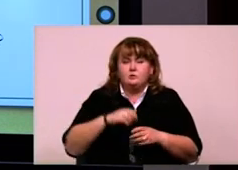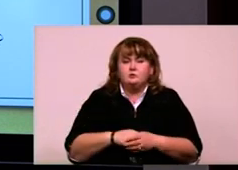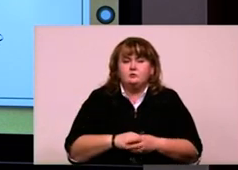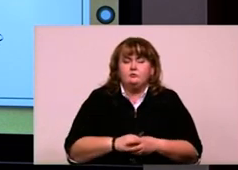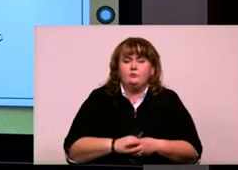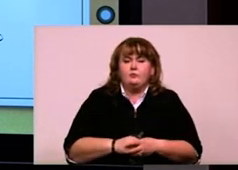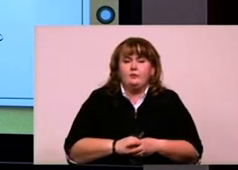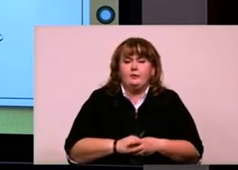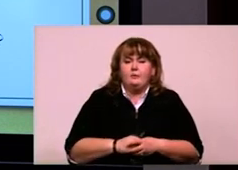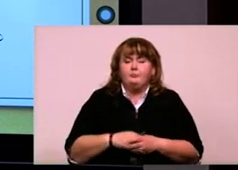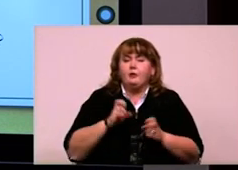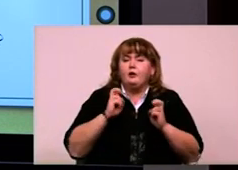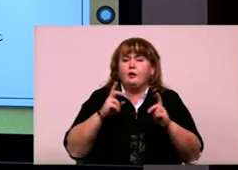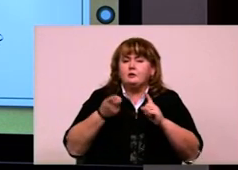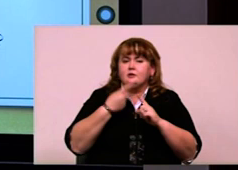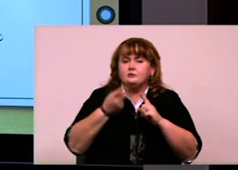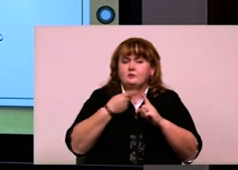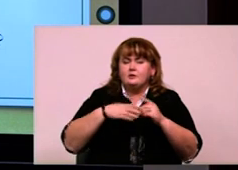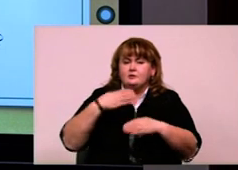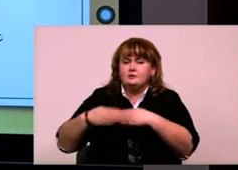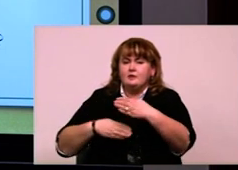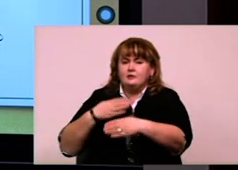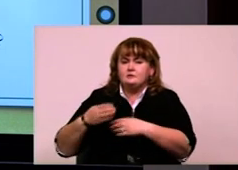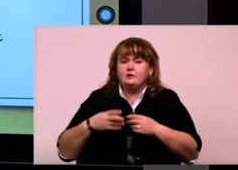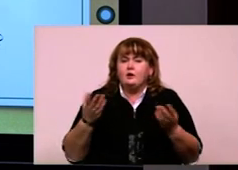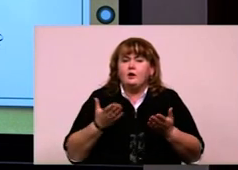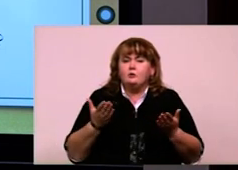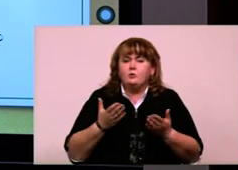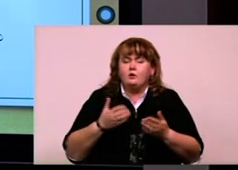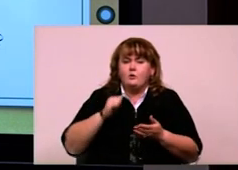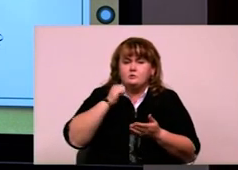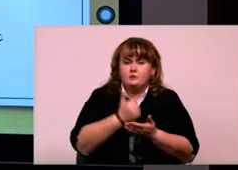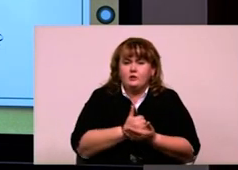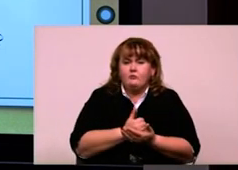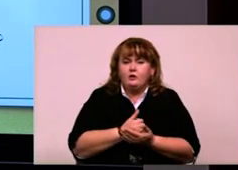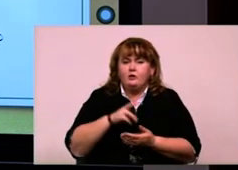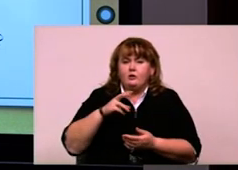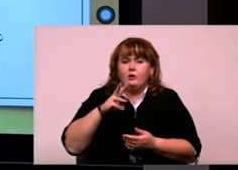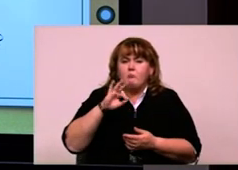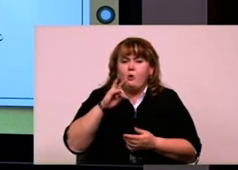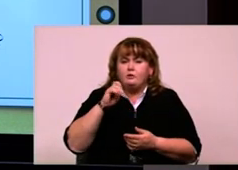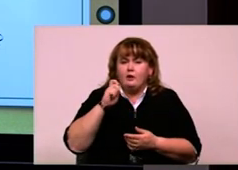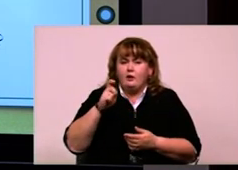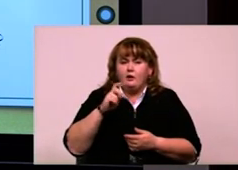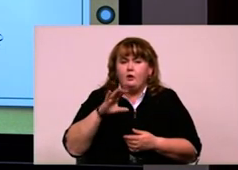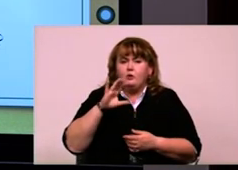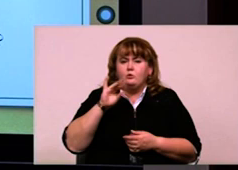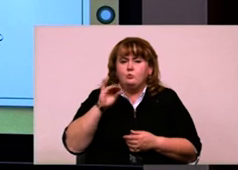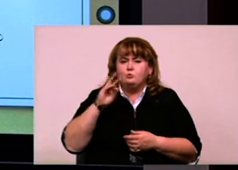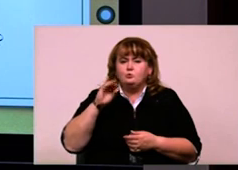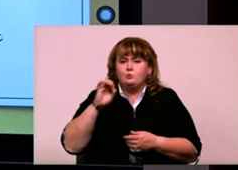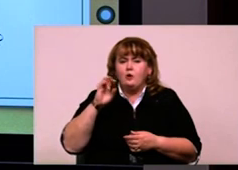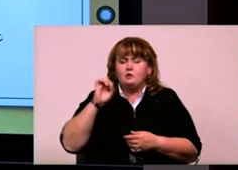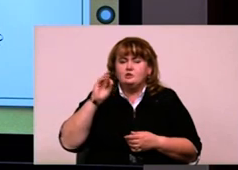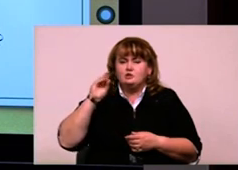Третий вопрос. Как называлась династия, которую основал монах Чжу